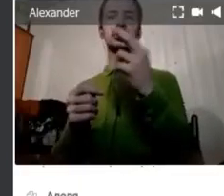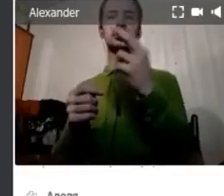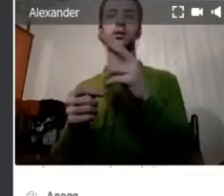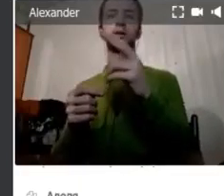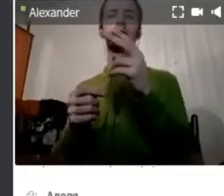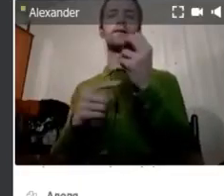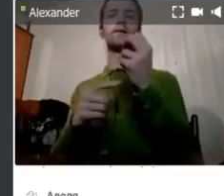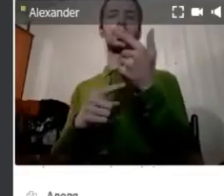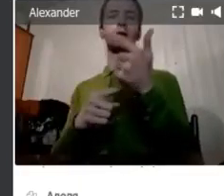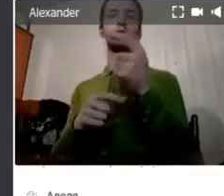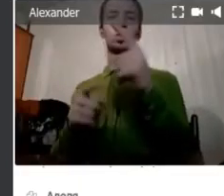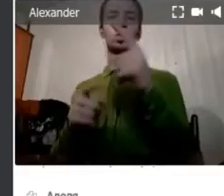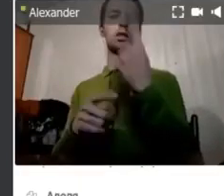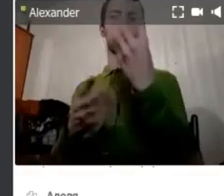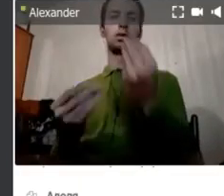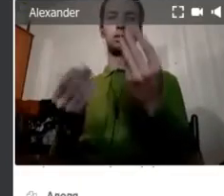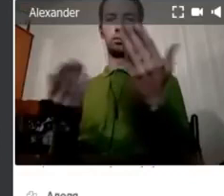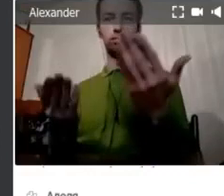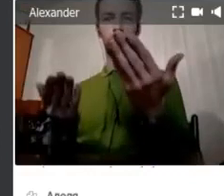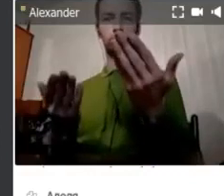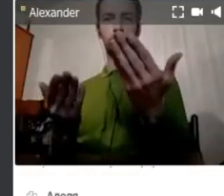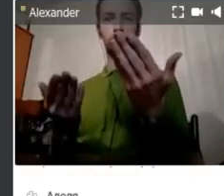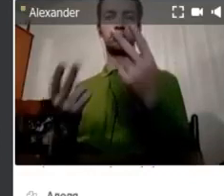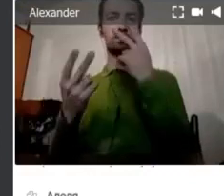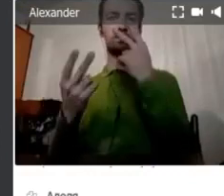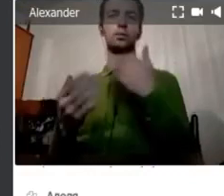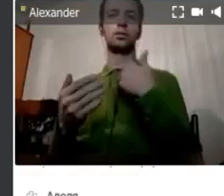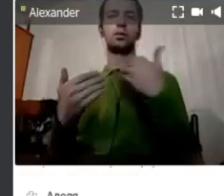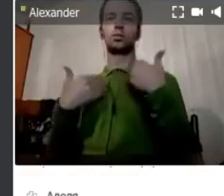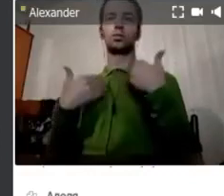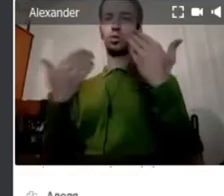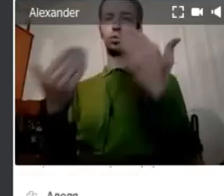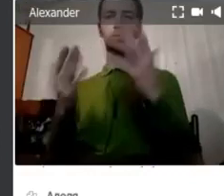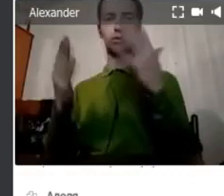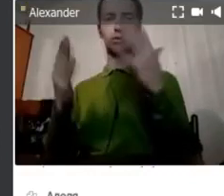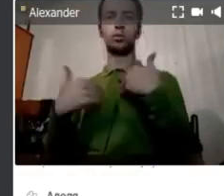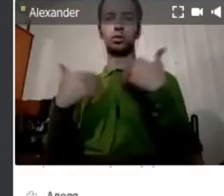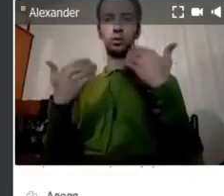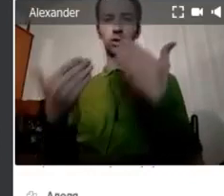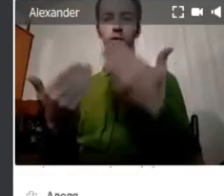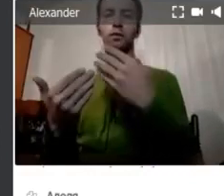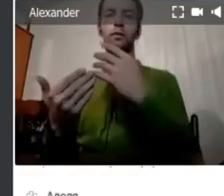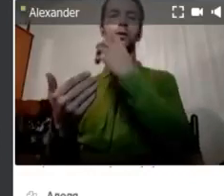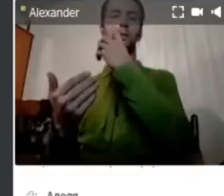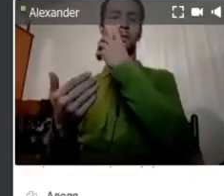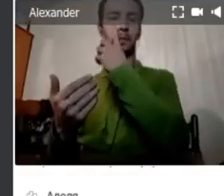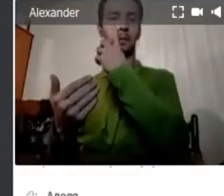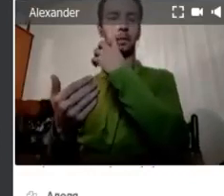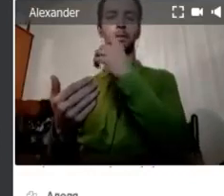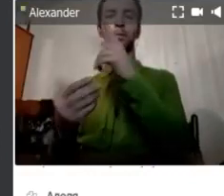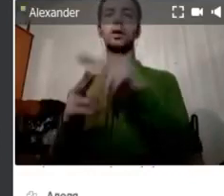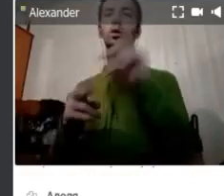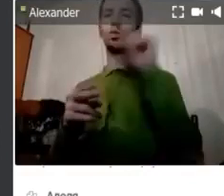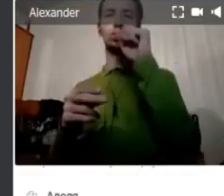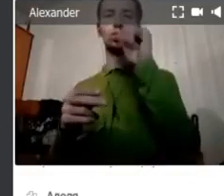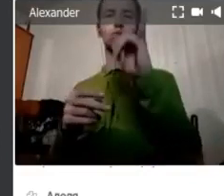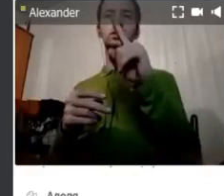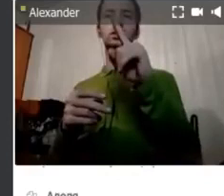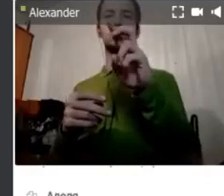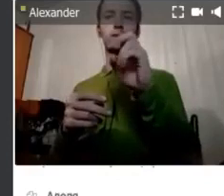структура очень хорошо развивается в Узбекистане. Ну, наверное, такие вот восточные страны, они,